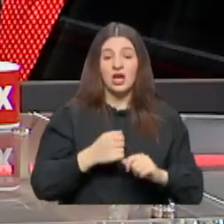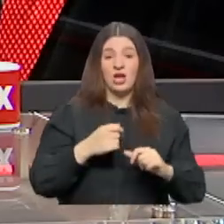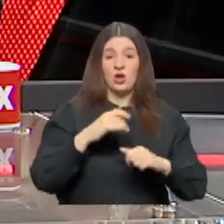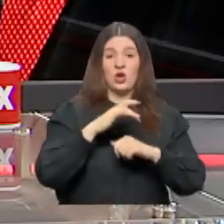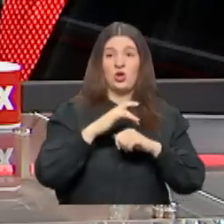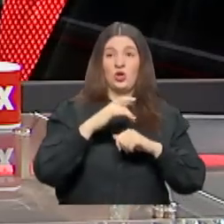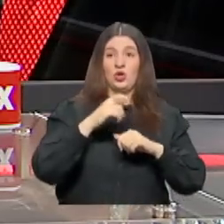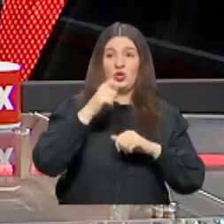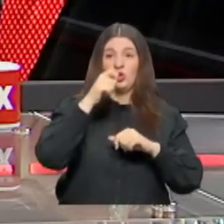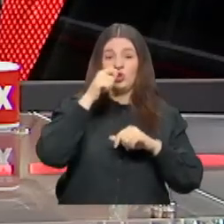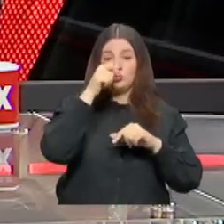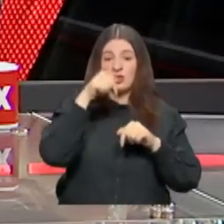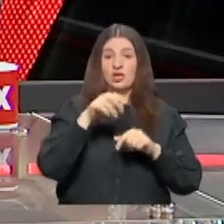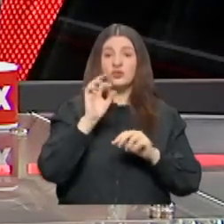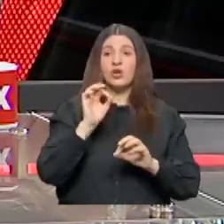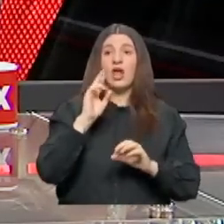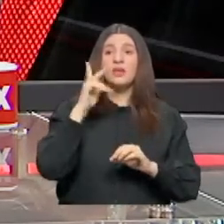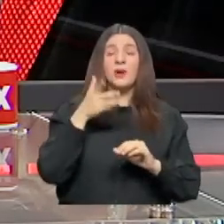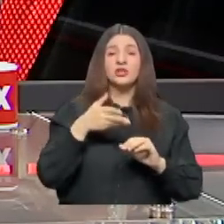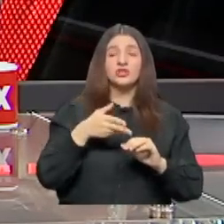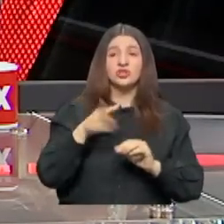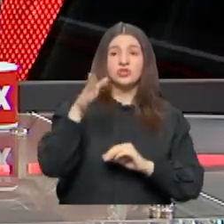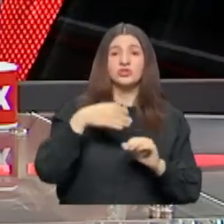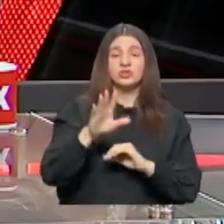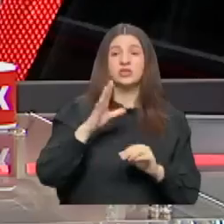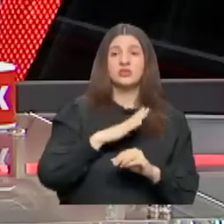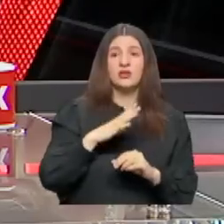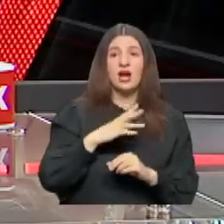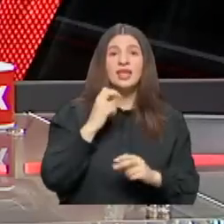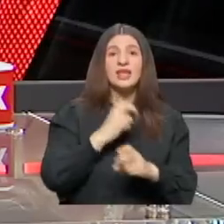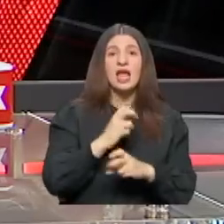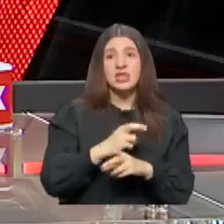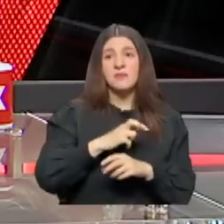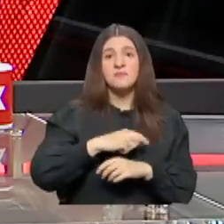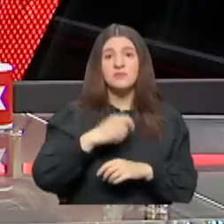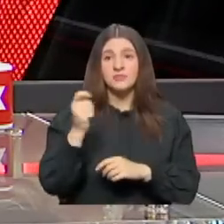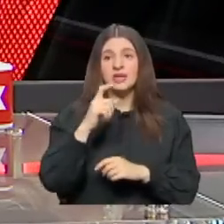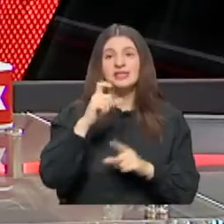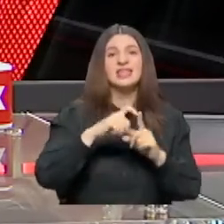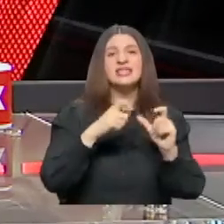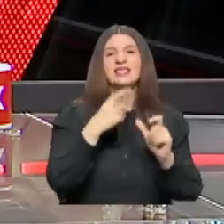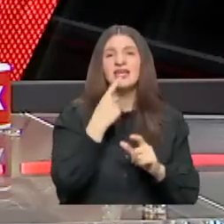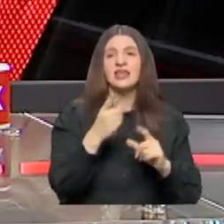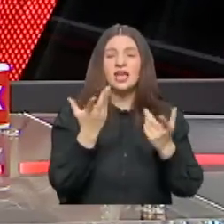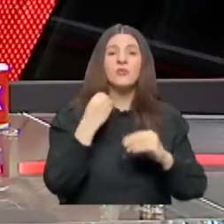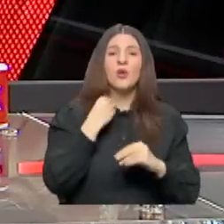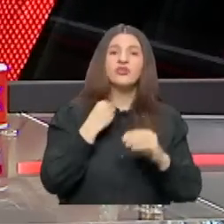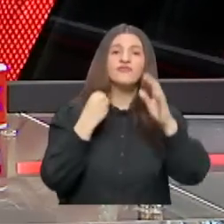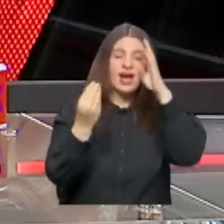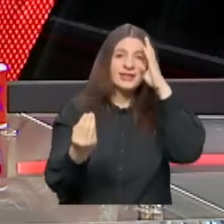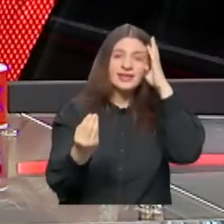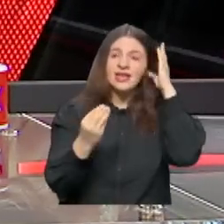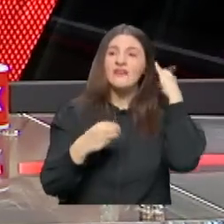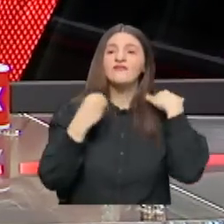Ülkeden sürekli yabancı çıkışı var. Ülkenin risk primi, CDS dedikleri şey. Yani borç verdiğin